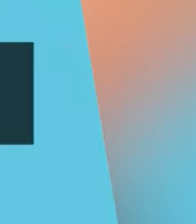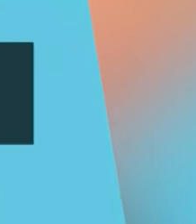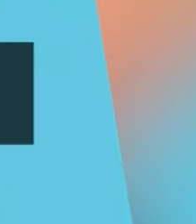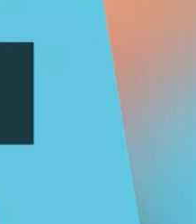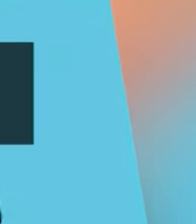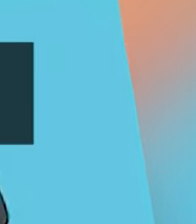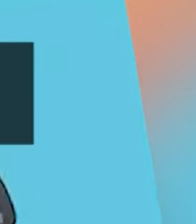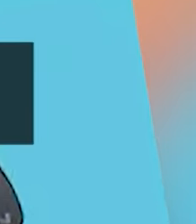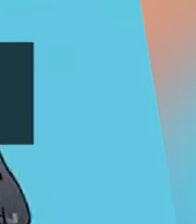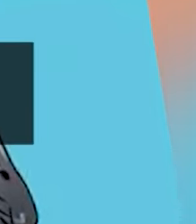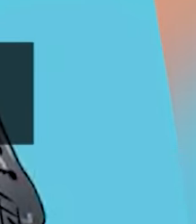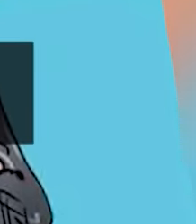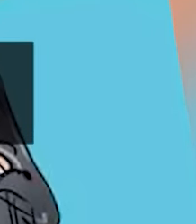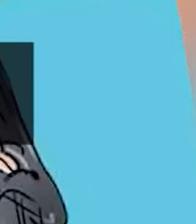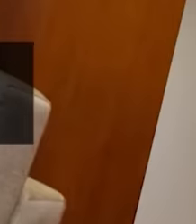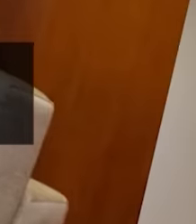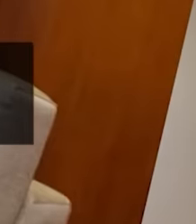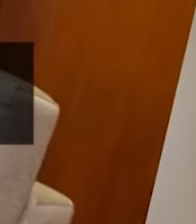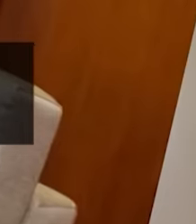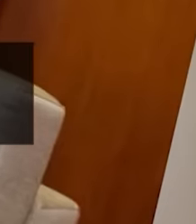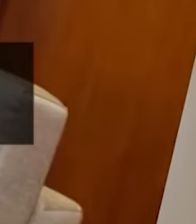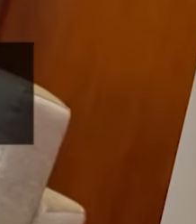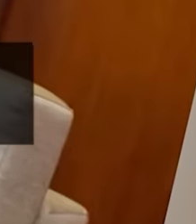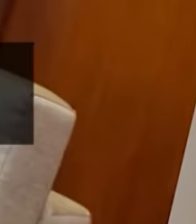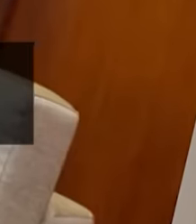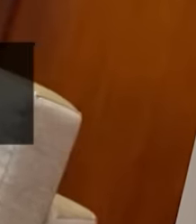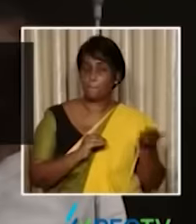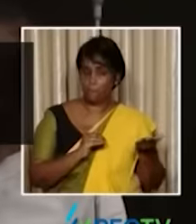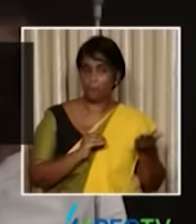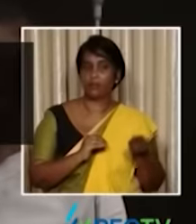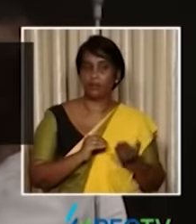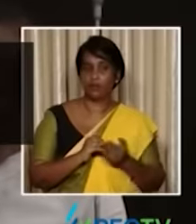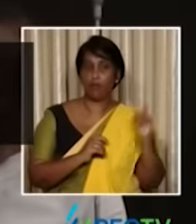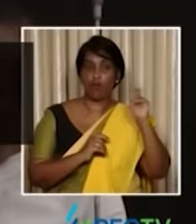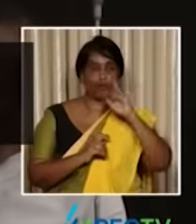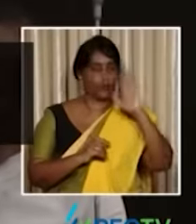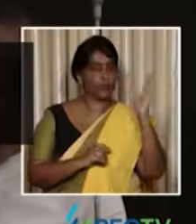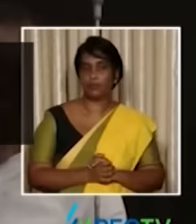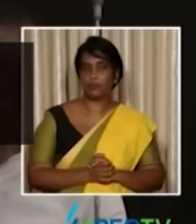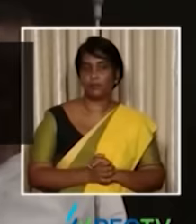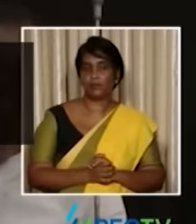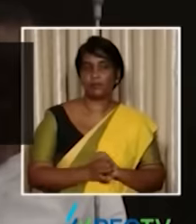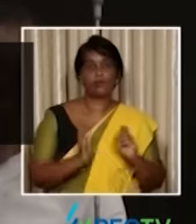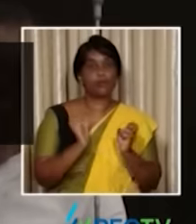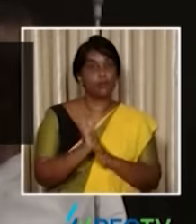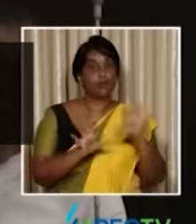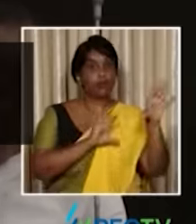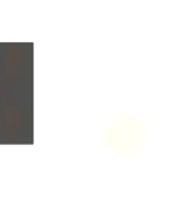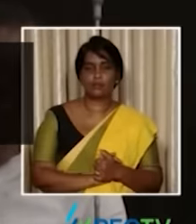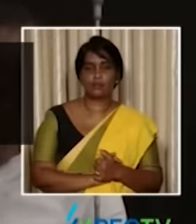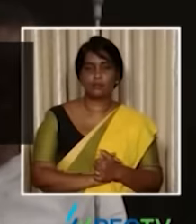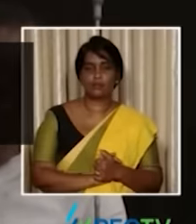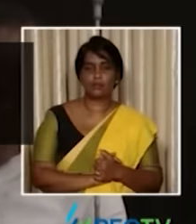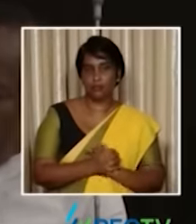ඉවත් කරගන්න කියලා ජනපති මට කිව්වා කියලා රොෂාන් පාර්ලිමේන්තුවට කියනවා. ඔහු කියනවා මම බෑ කිව්වා ඕනේ නම් මාව අස්